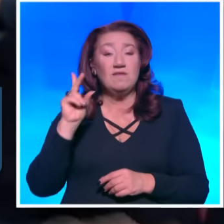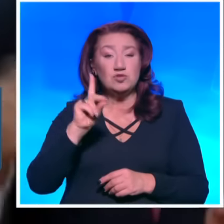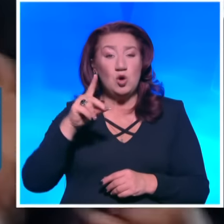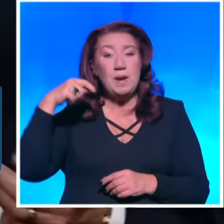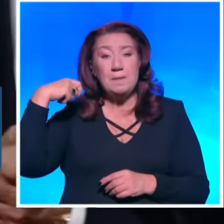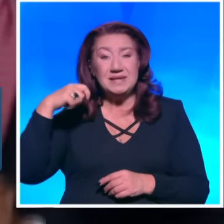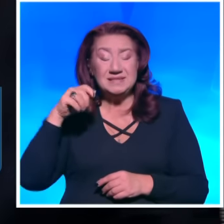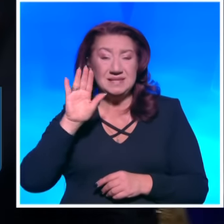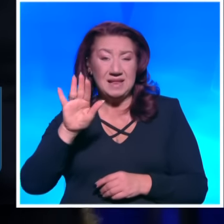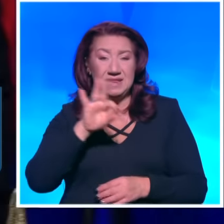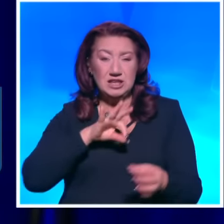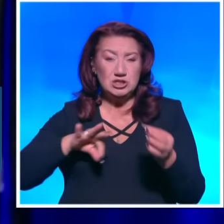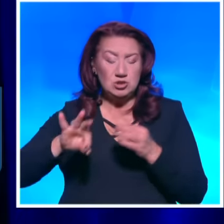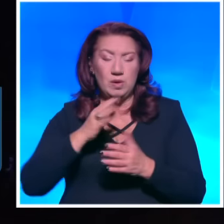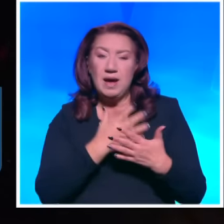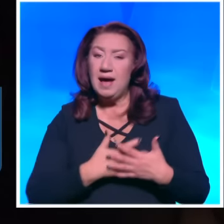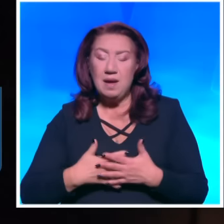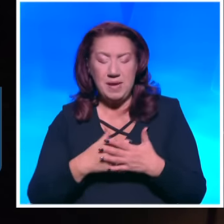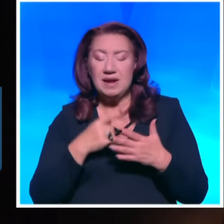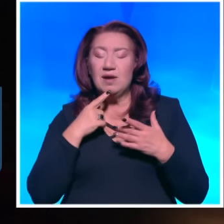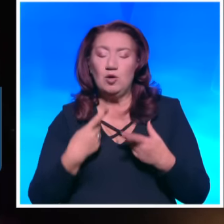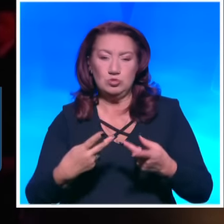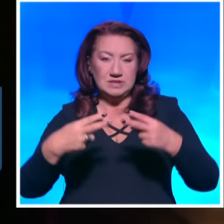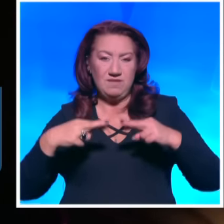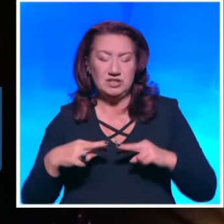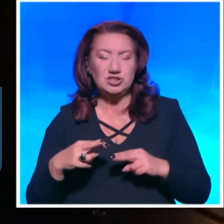на Съединените щати, който се завръща в Белия дом.